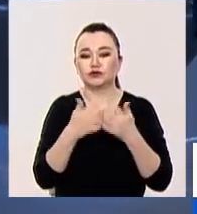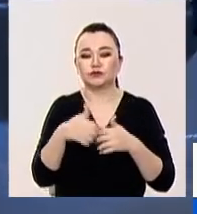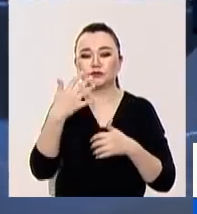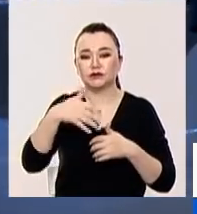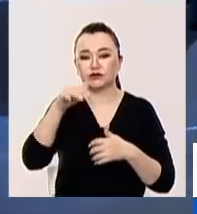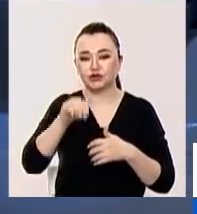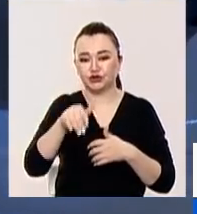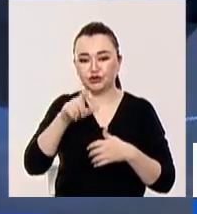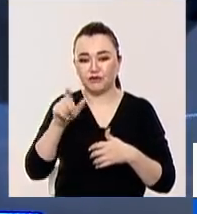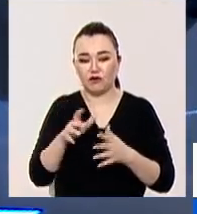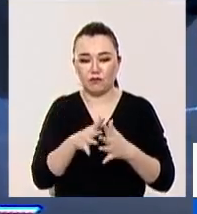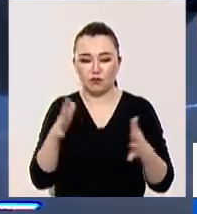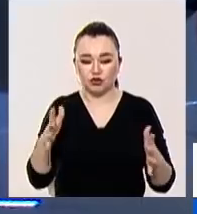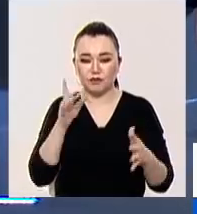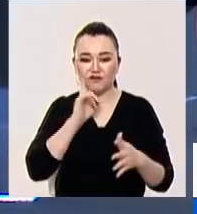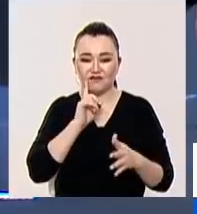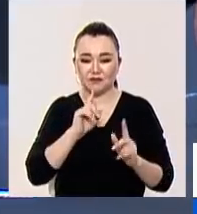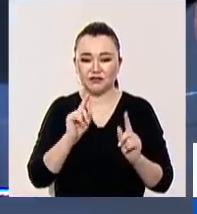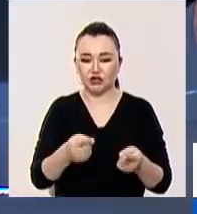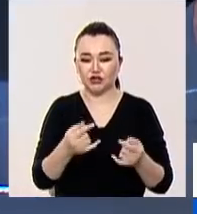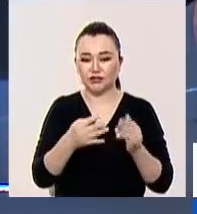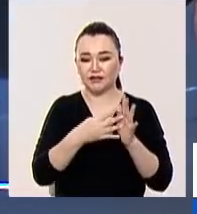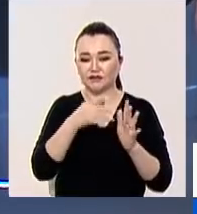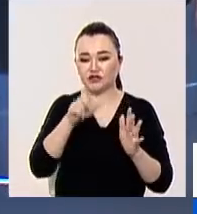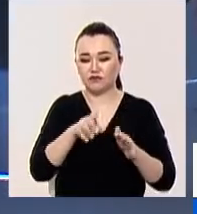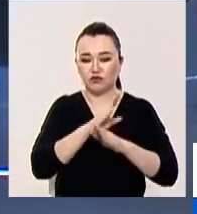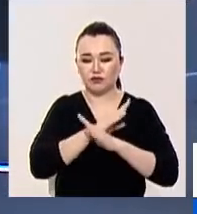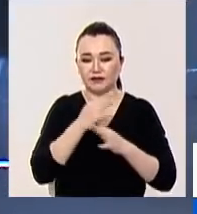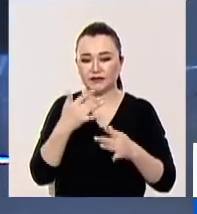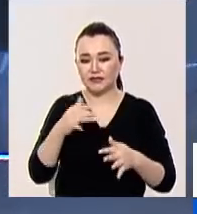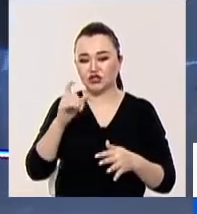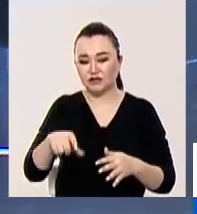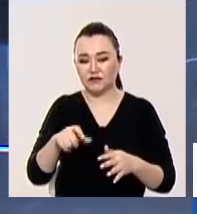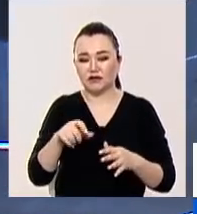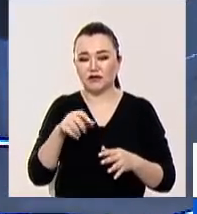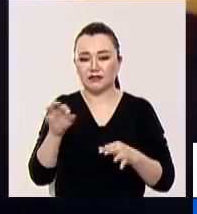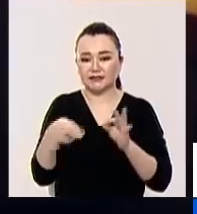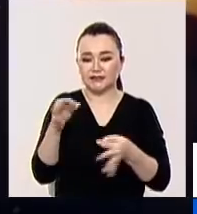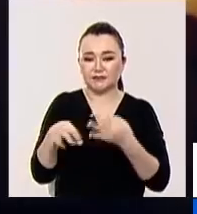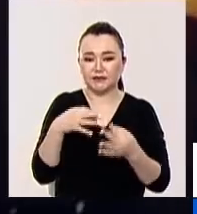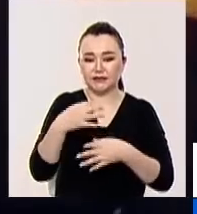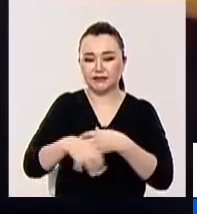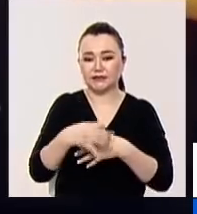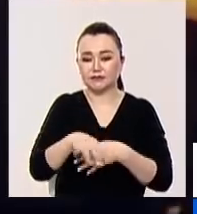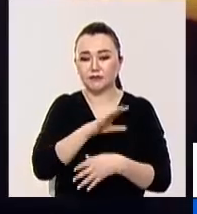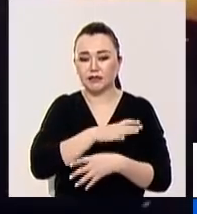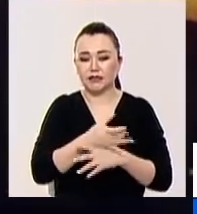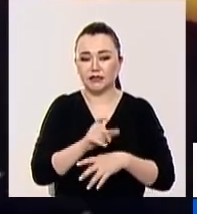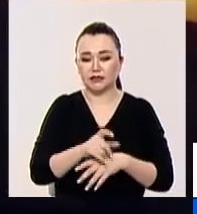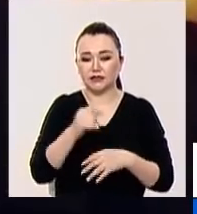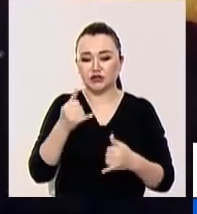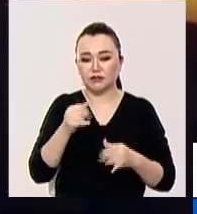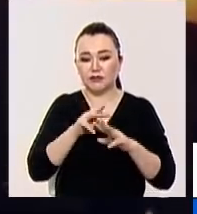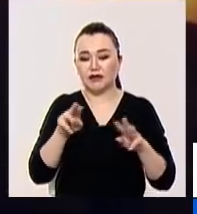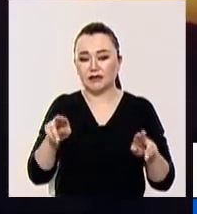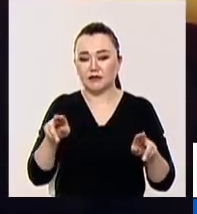50 мың адамнан асқан. Уақытша ұстау изоляторында 9 адам мерт болып, бірнеше азамат азапталған. Бүгін парламент қабырғасында тиісті орган